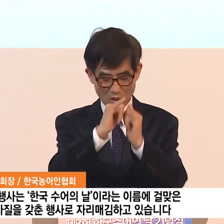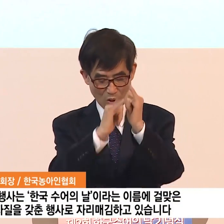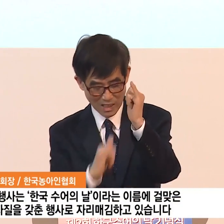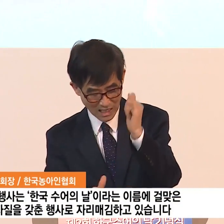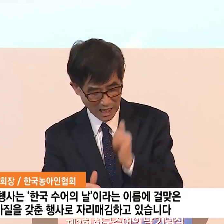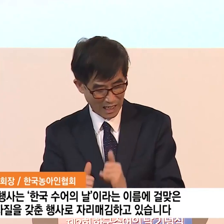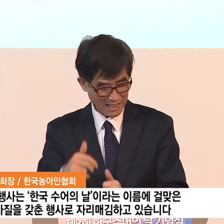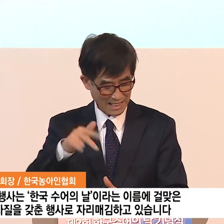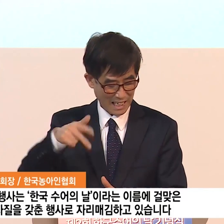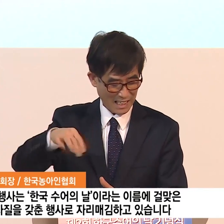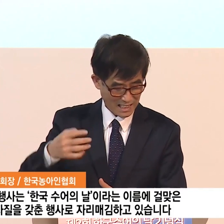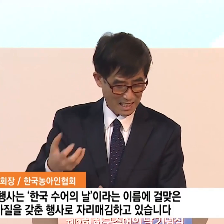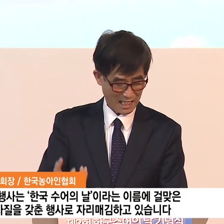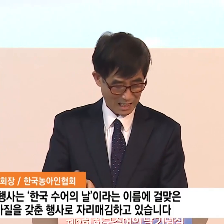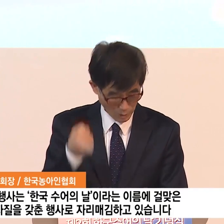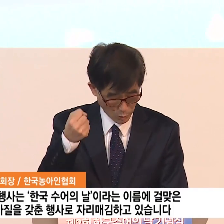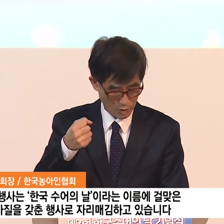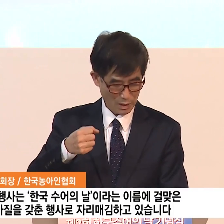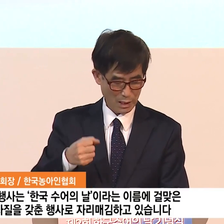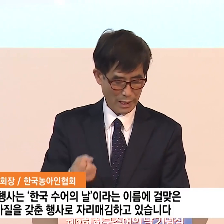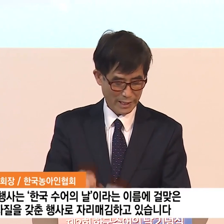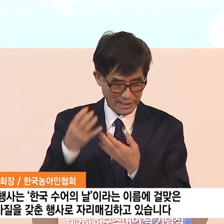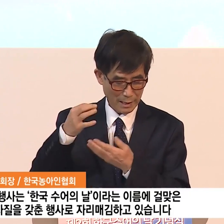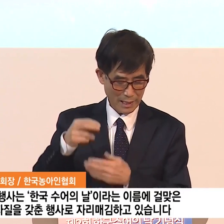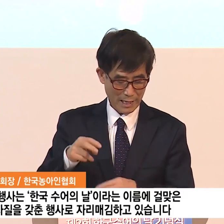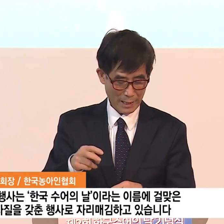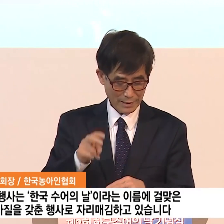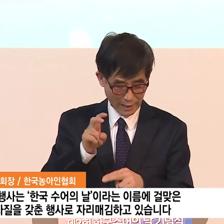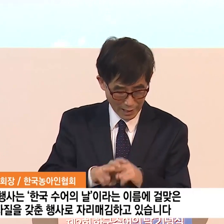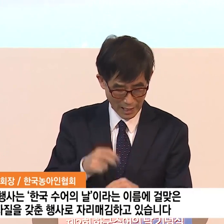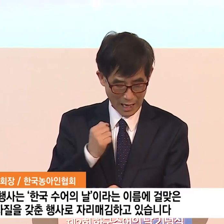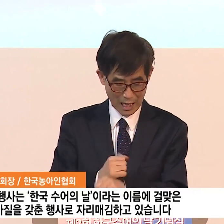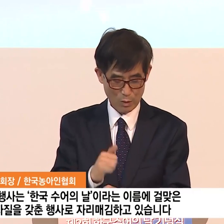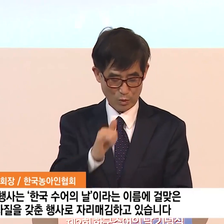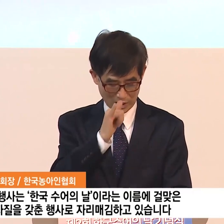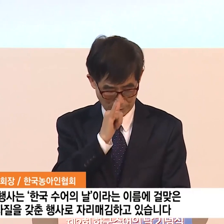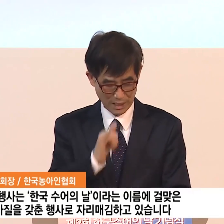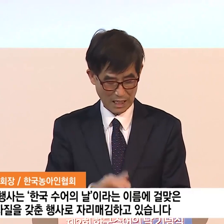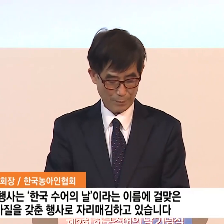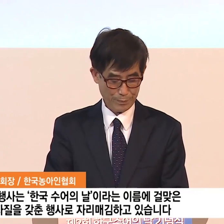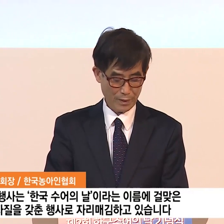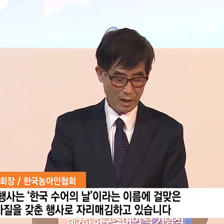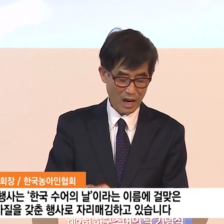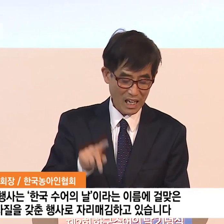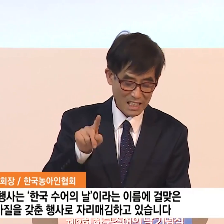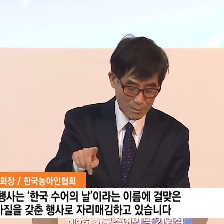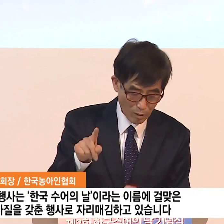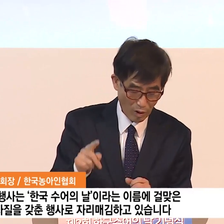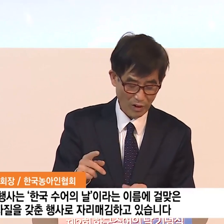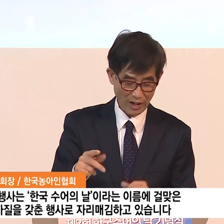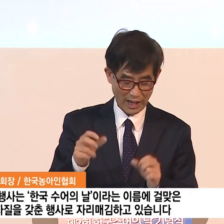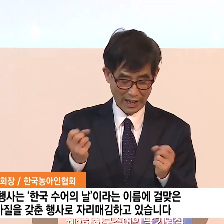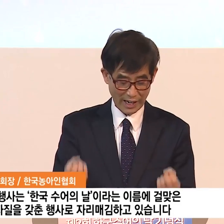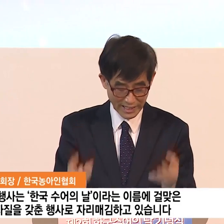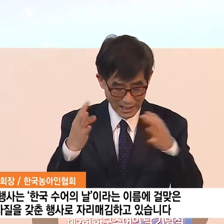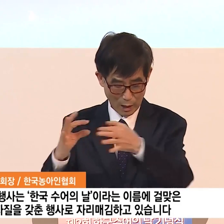이름에 걸맞는 역사와 자질을 갖춘 행사로